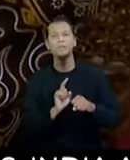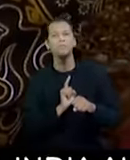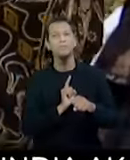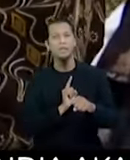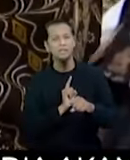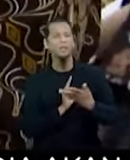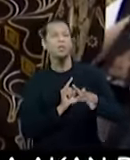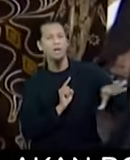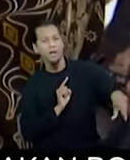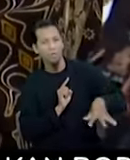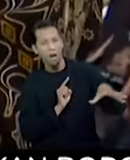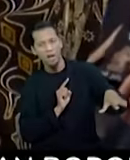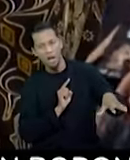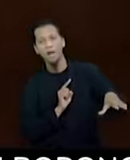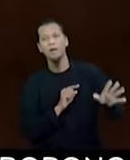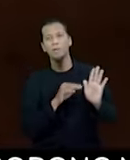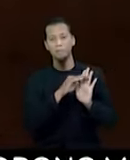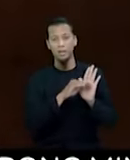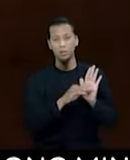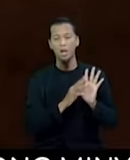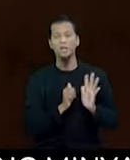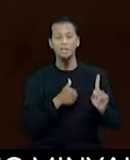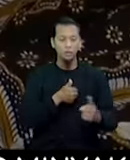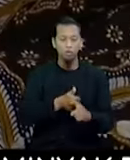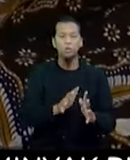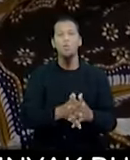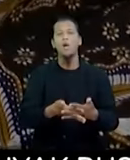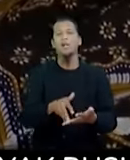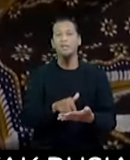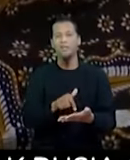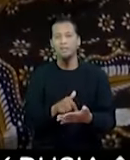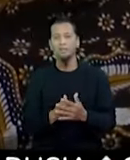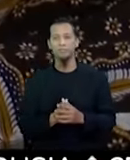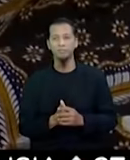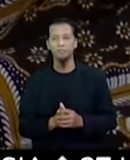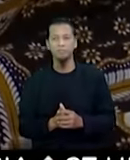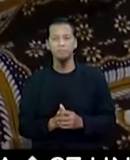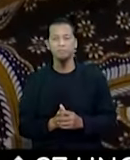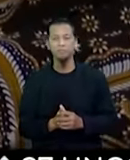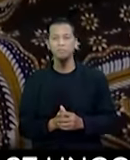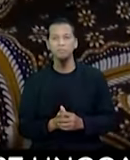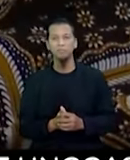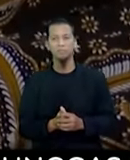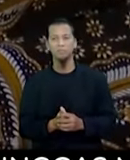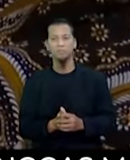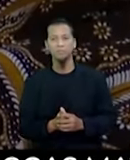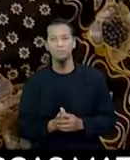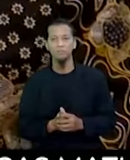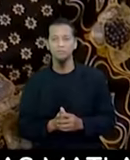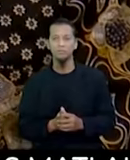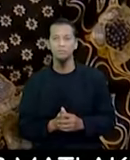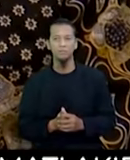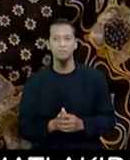itu pedomannya dengan kitab suci kita Alquran goyah jelas Hai kalau Elisa agama seharusnya bersyukur dengan